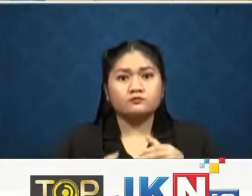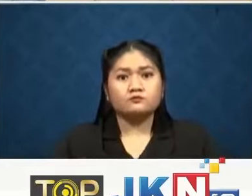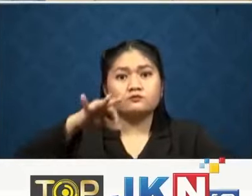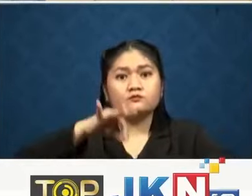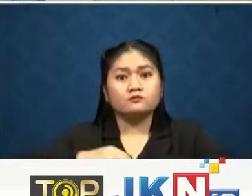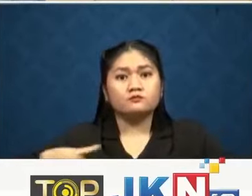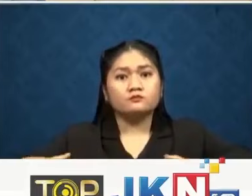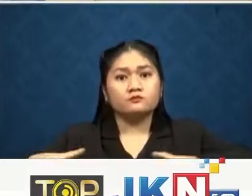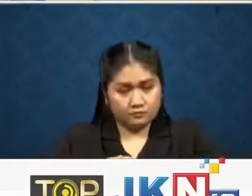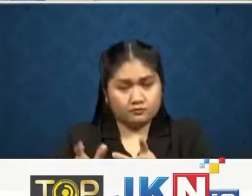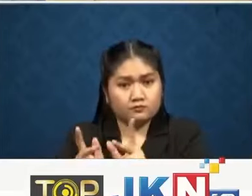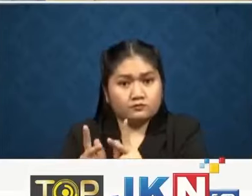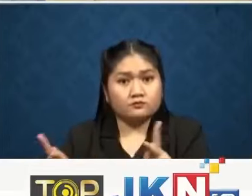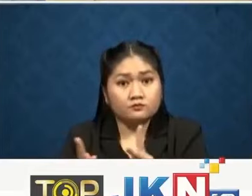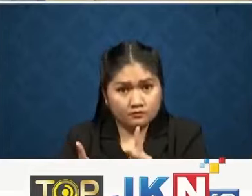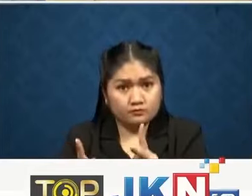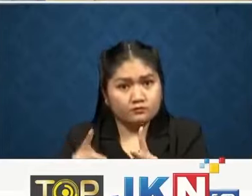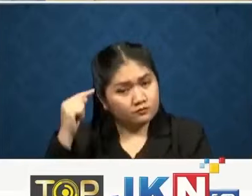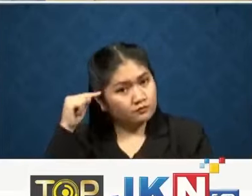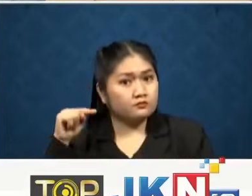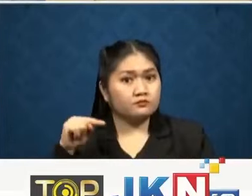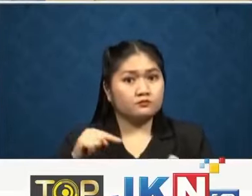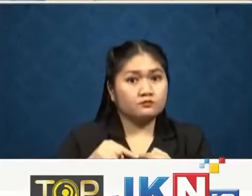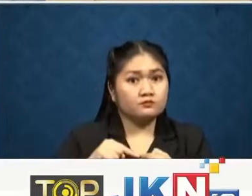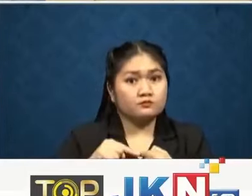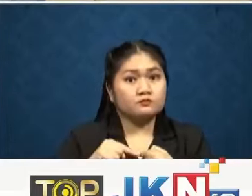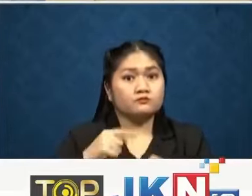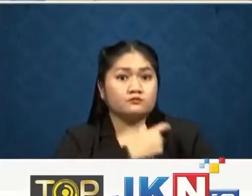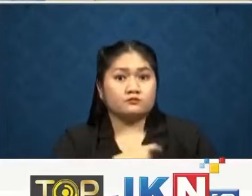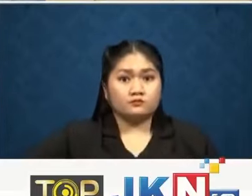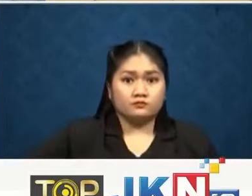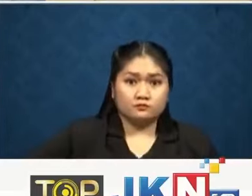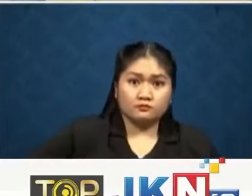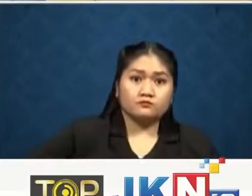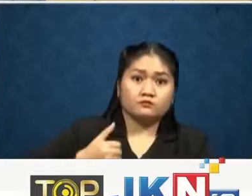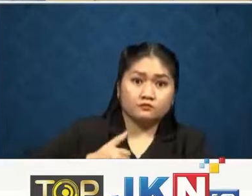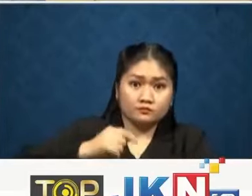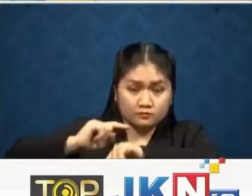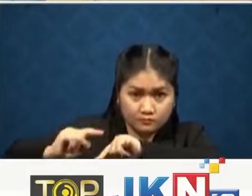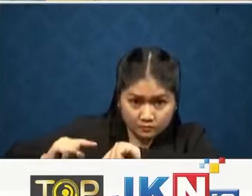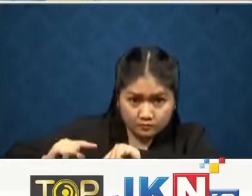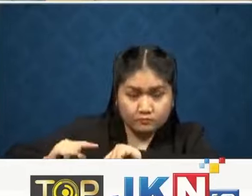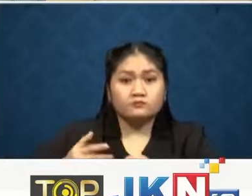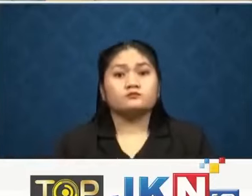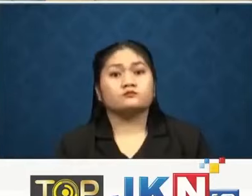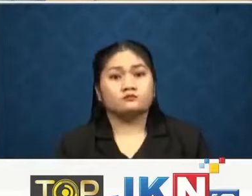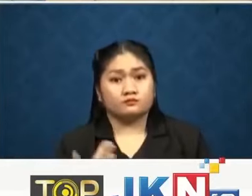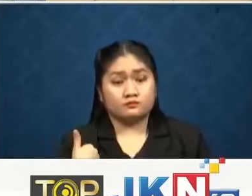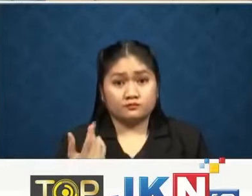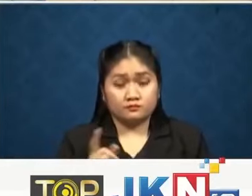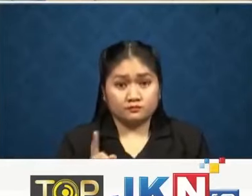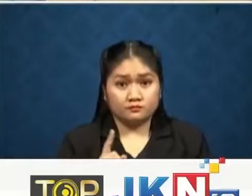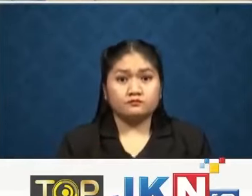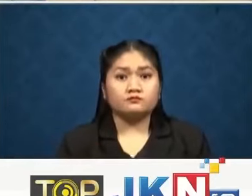ต่างๆในการออกมาปกป้องแล้วก็เป็นพลังสำคัญในการที่จะพิทักษ์เทิดทูนสถาบันพระมหากษัตริย์โดยให้ความ